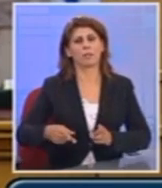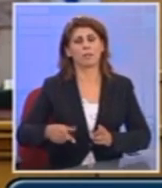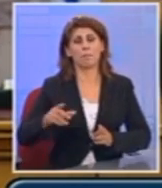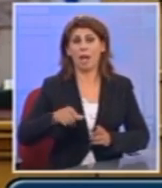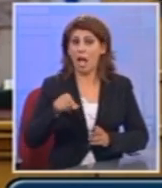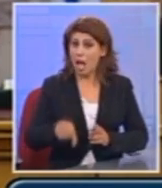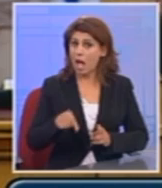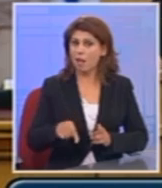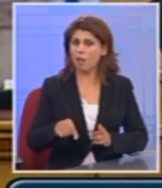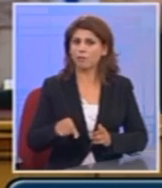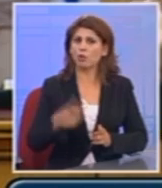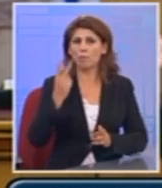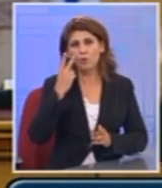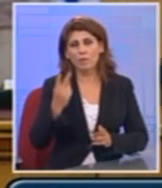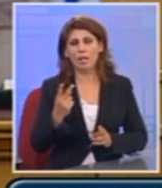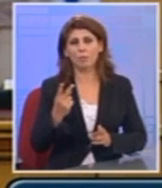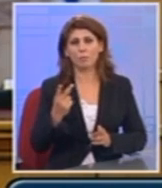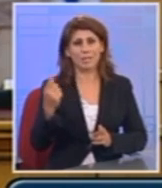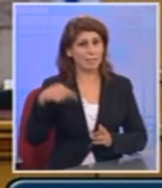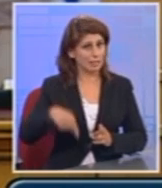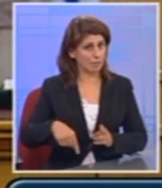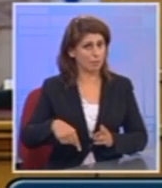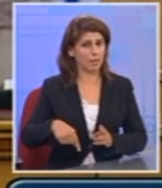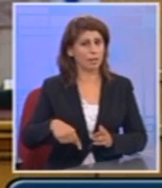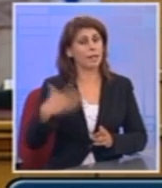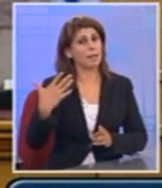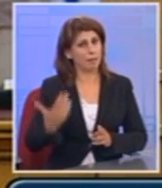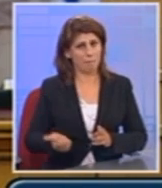πράγμα που όπως βλέπουμε σήμερα